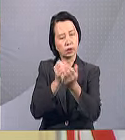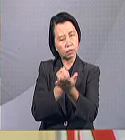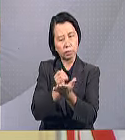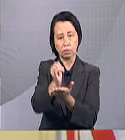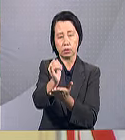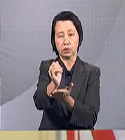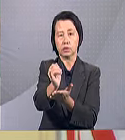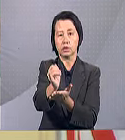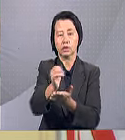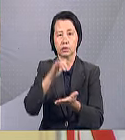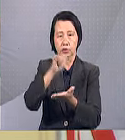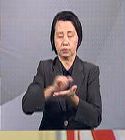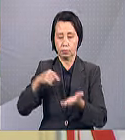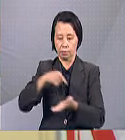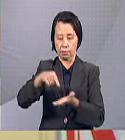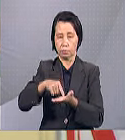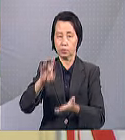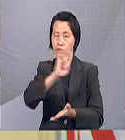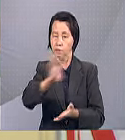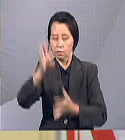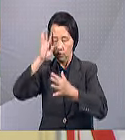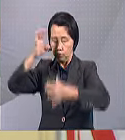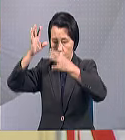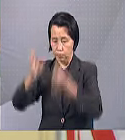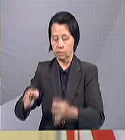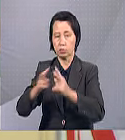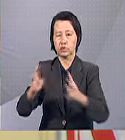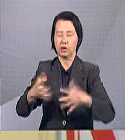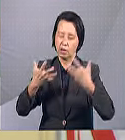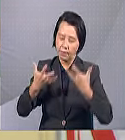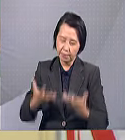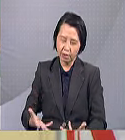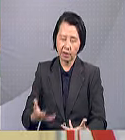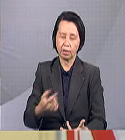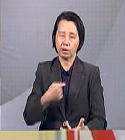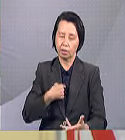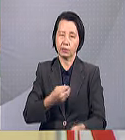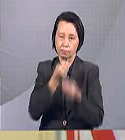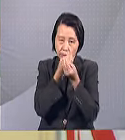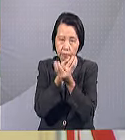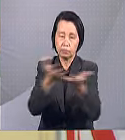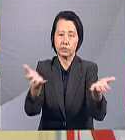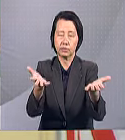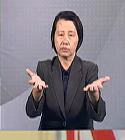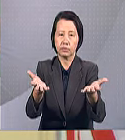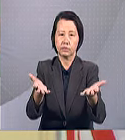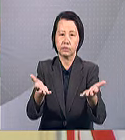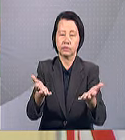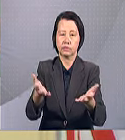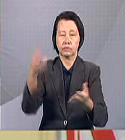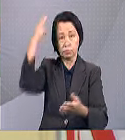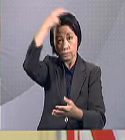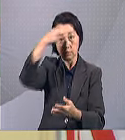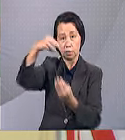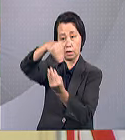ikhlas bahawa ini adalah satu keputusan yang amat berat untuk diluahkan. Tanah suci